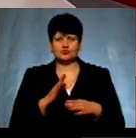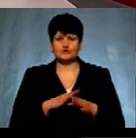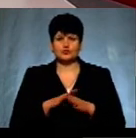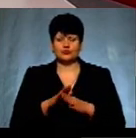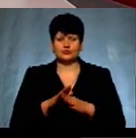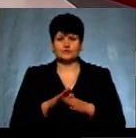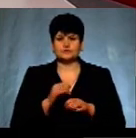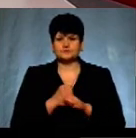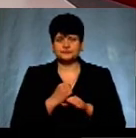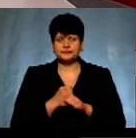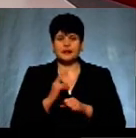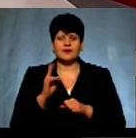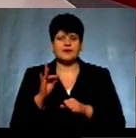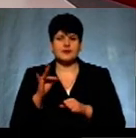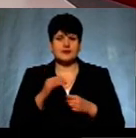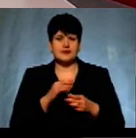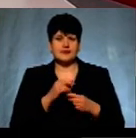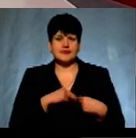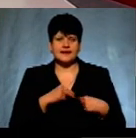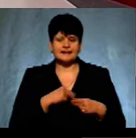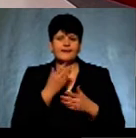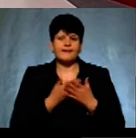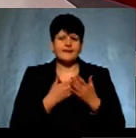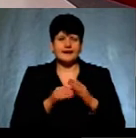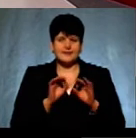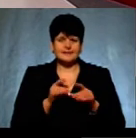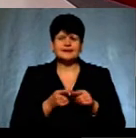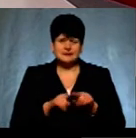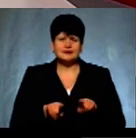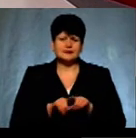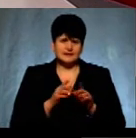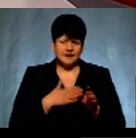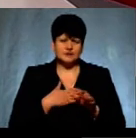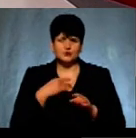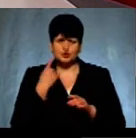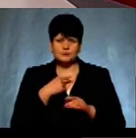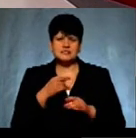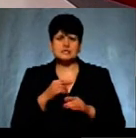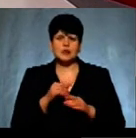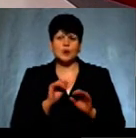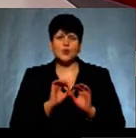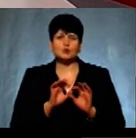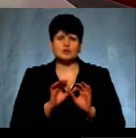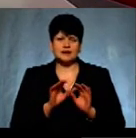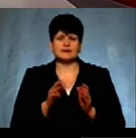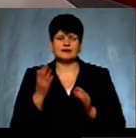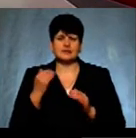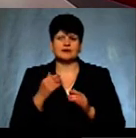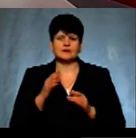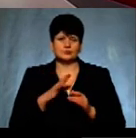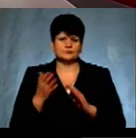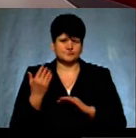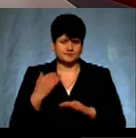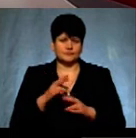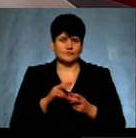кар'єрних радників. В чому різниця між ними? Це фактично ті наші особисті консультанти, які сприяли пошуку роботи